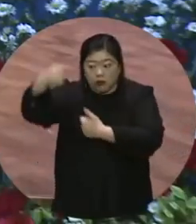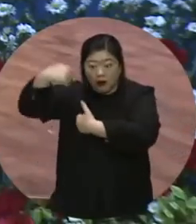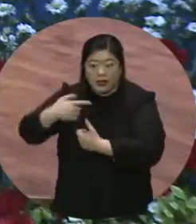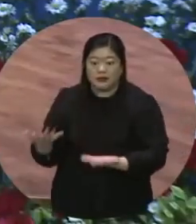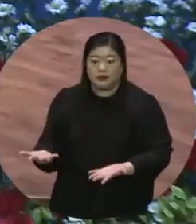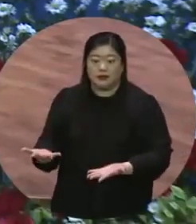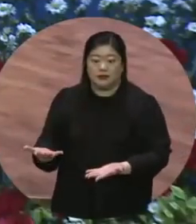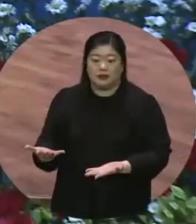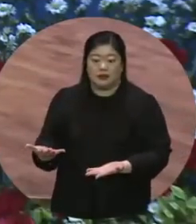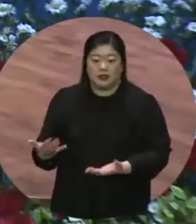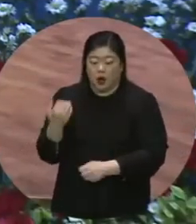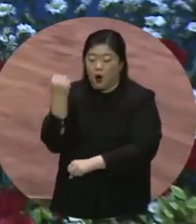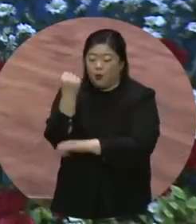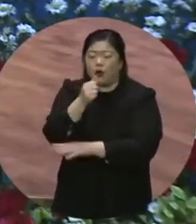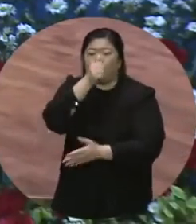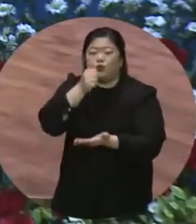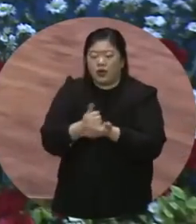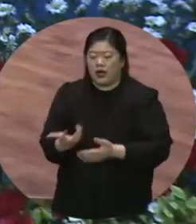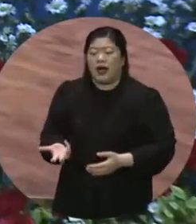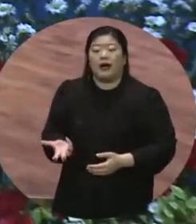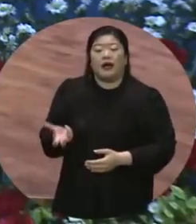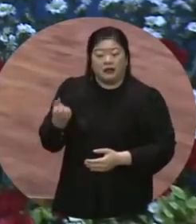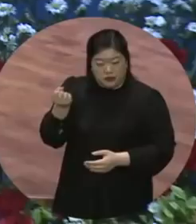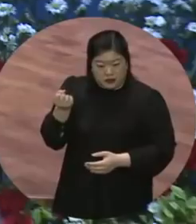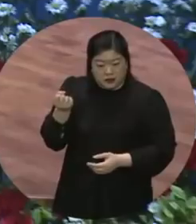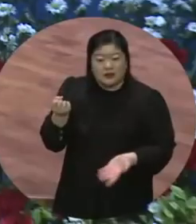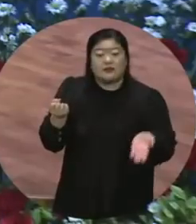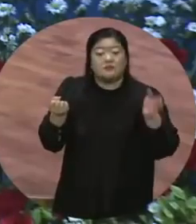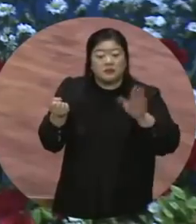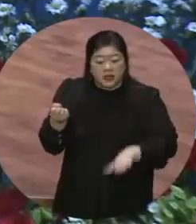원죄 가지고 태어났는데 우리에게 묻지 않으시고